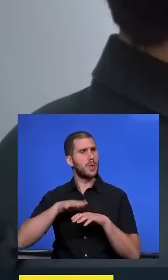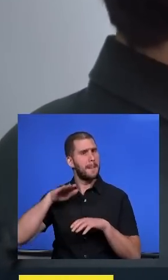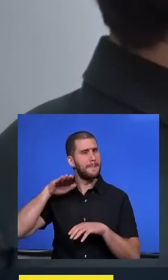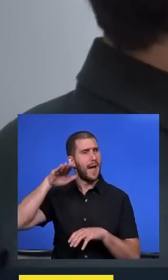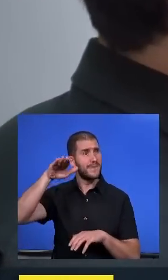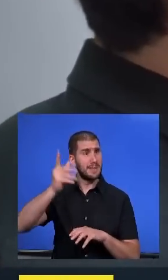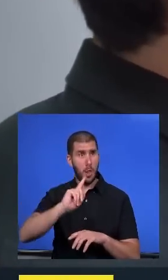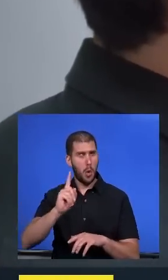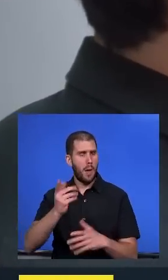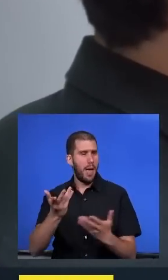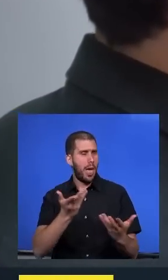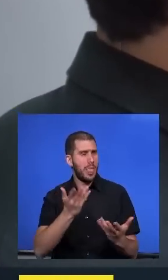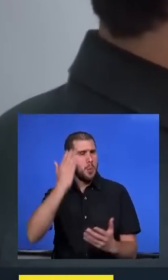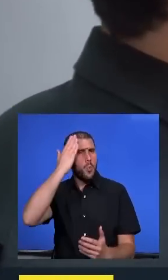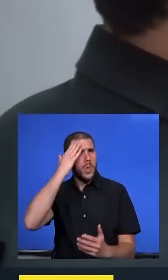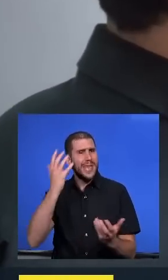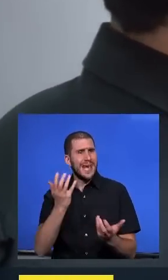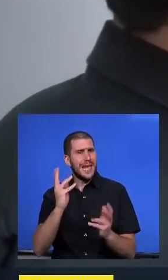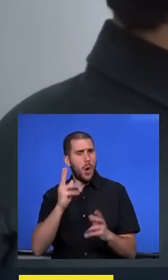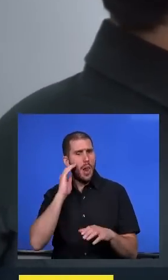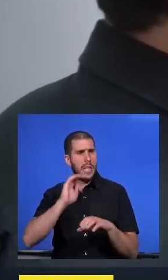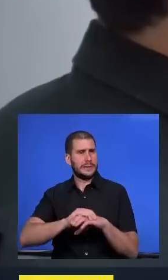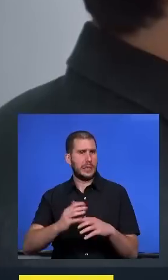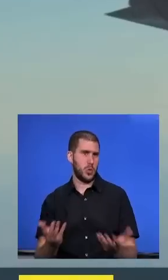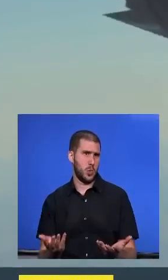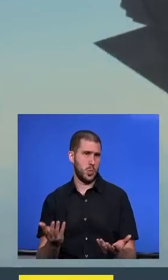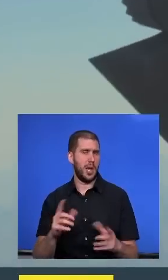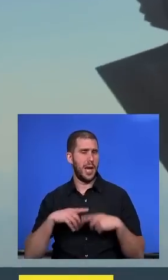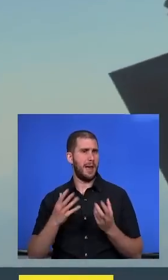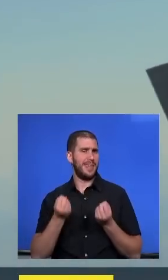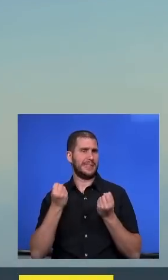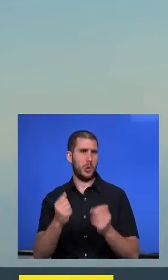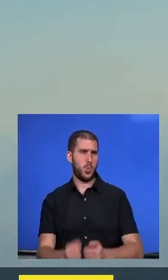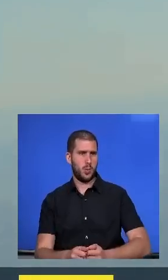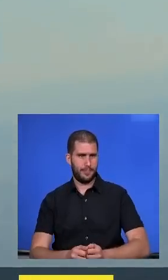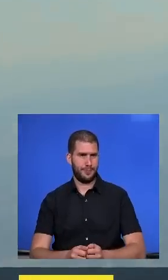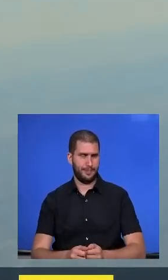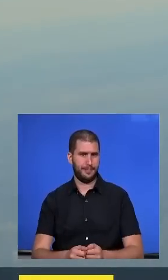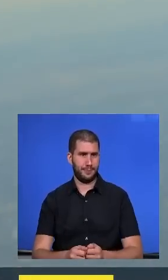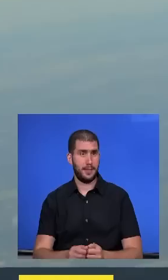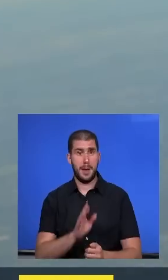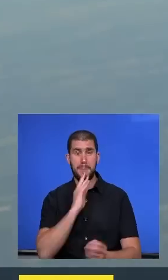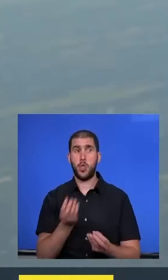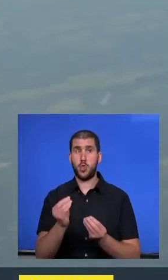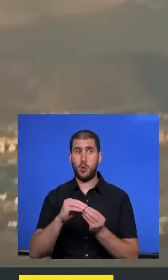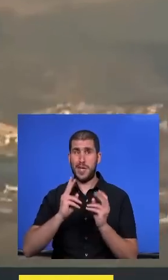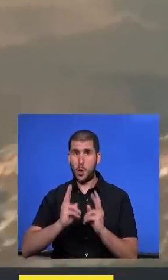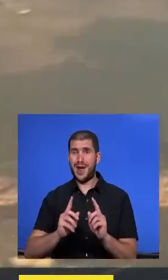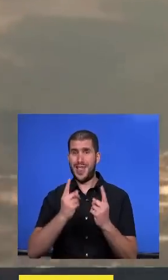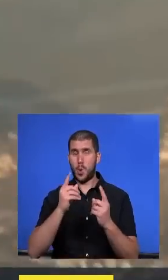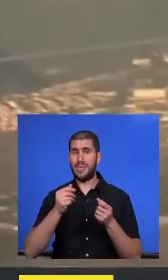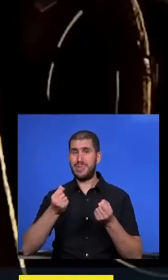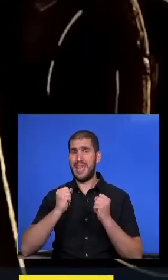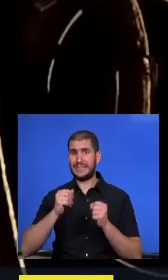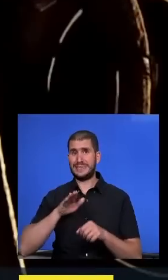אחרת לא היה לי שום כלי שאני אוכל לזהות באמצעותו, וחיי ניצלו. בעיה נוספת שעלולה לקרות לטייסי